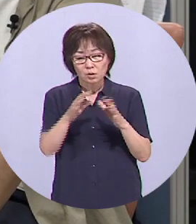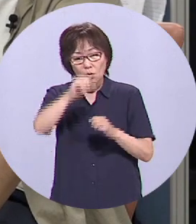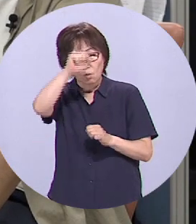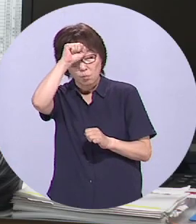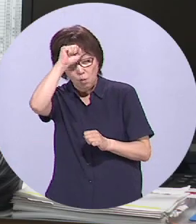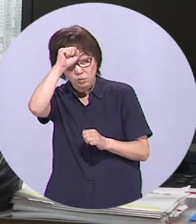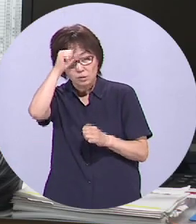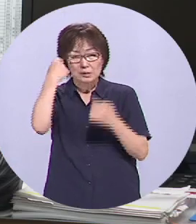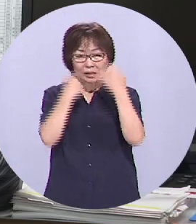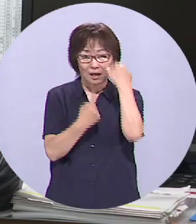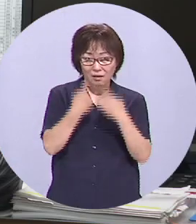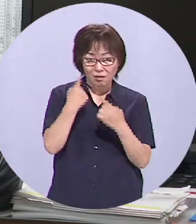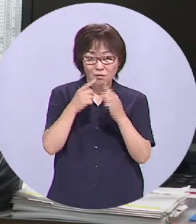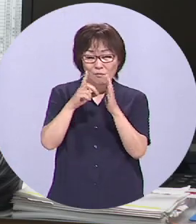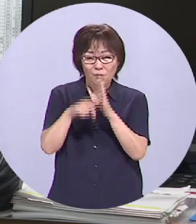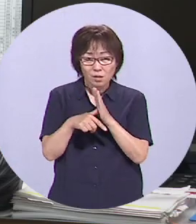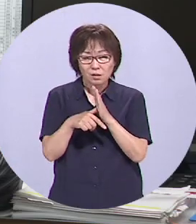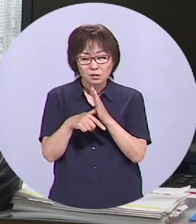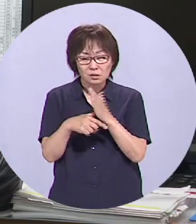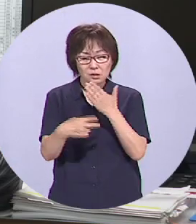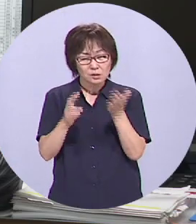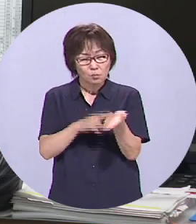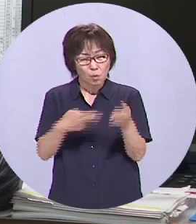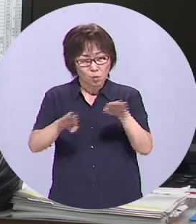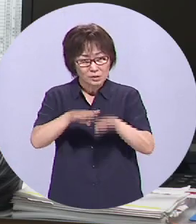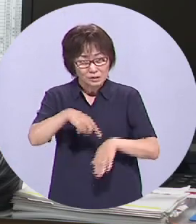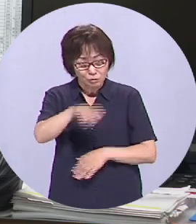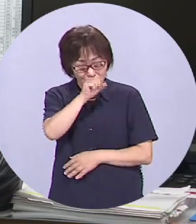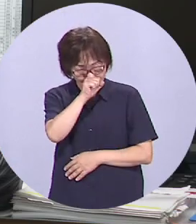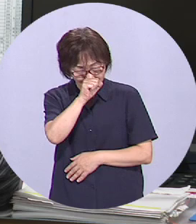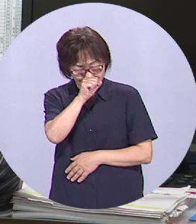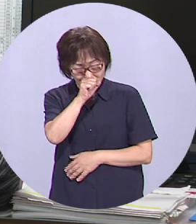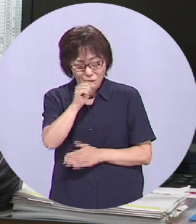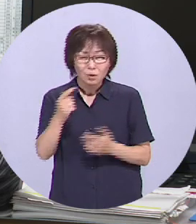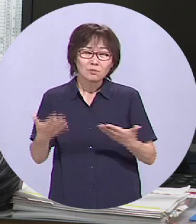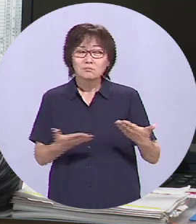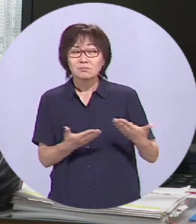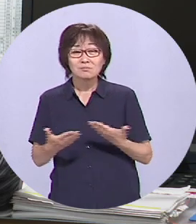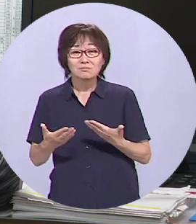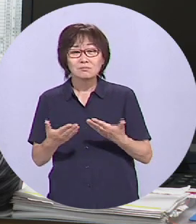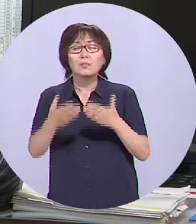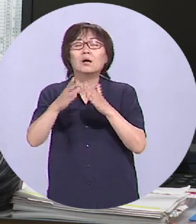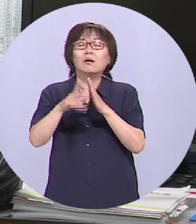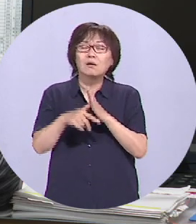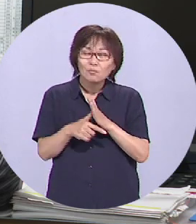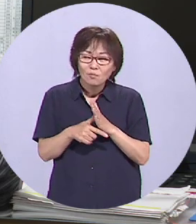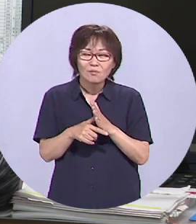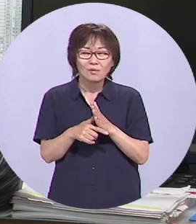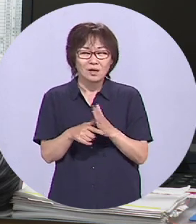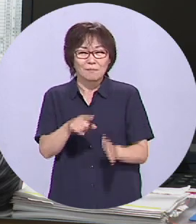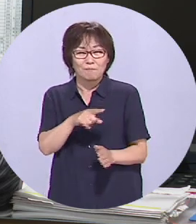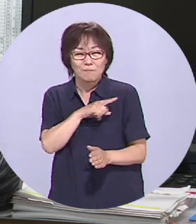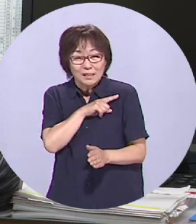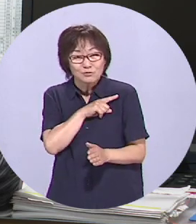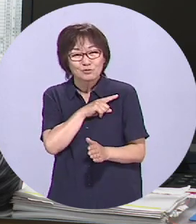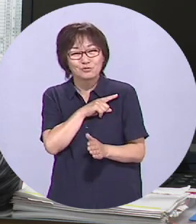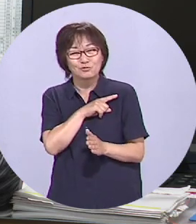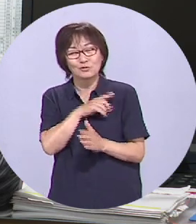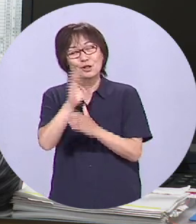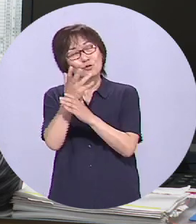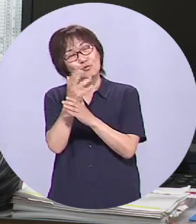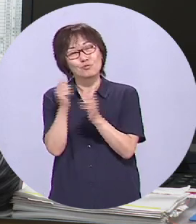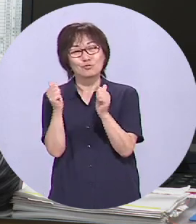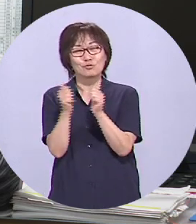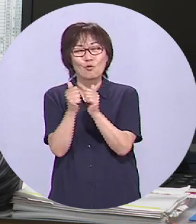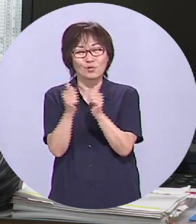際に医療機関に受診すべきか迷われたときは、まず救急電話相談にご